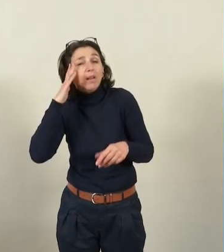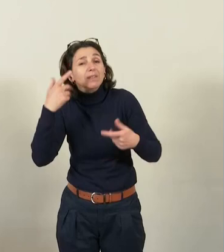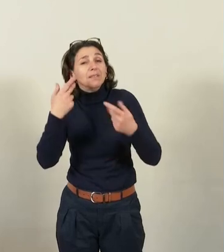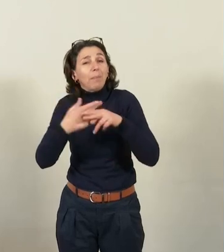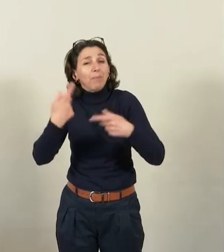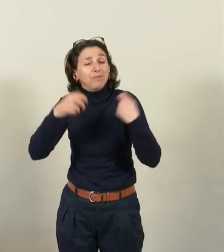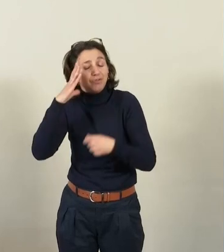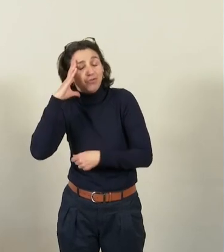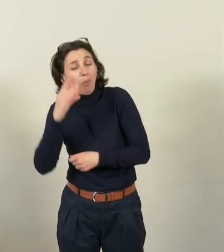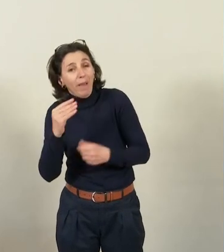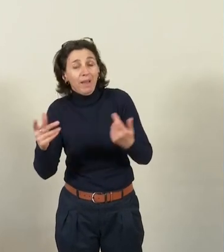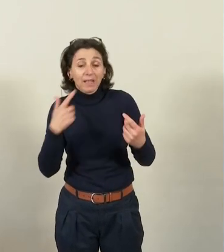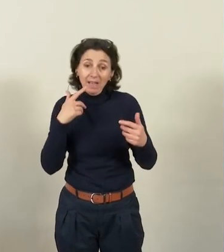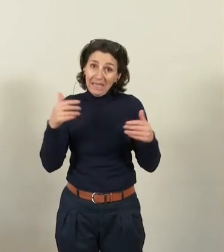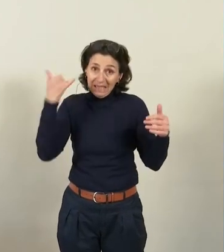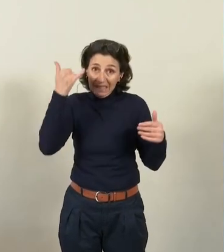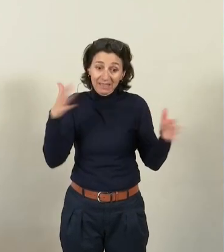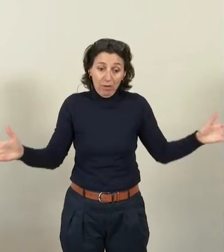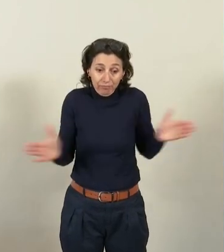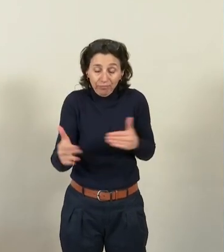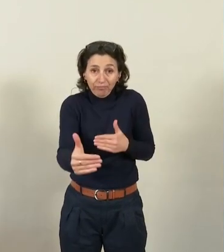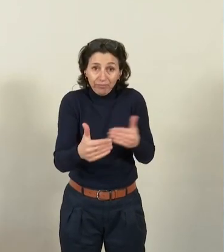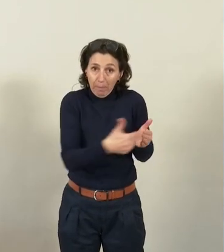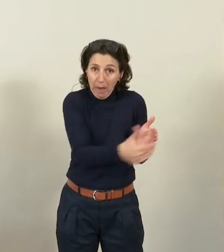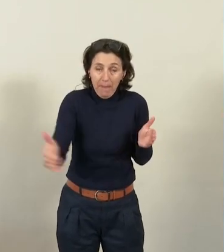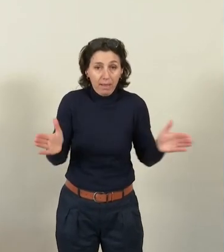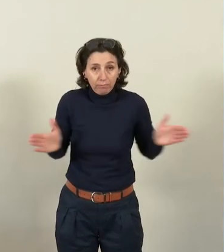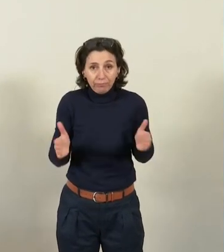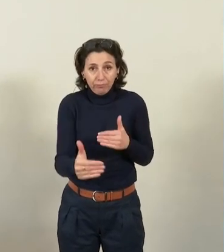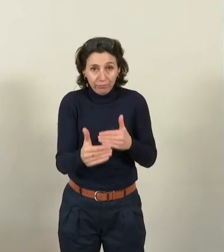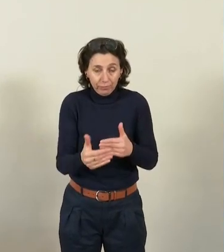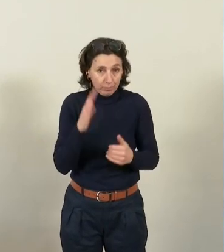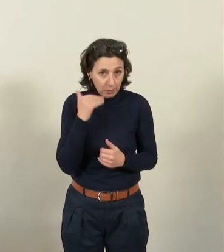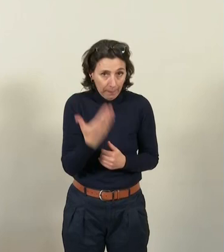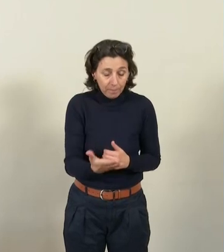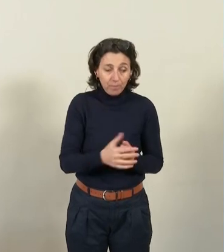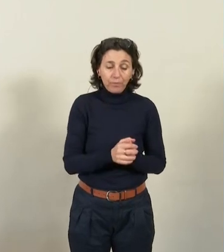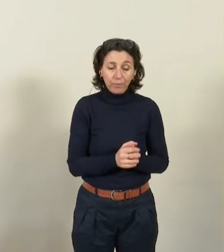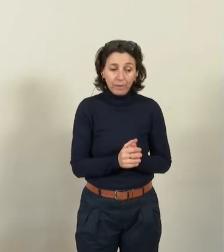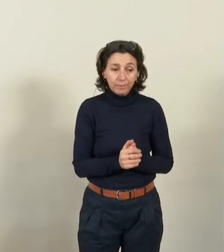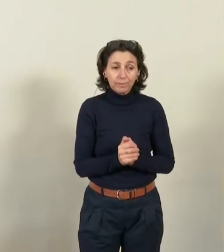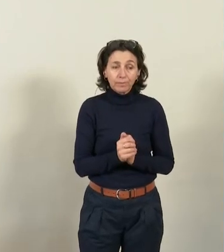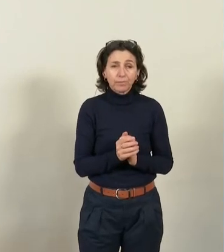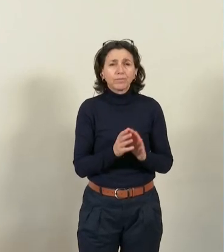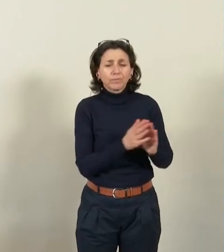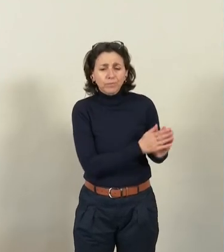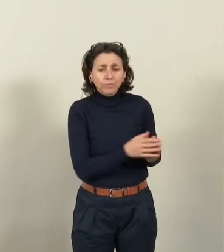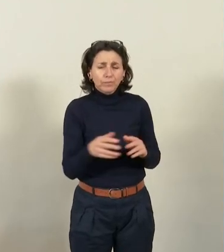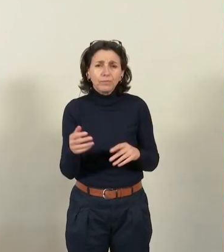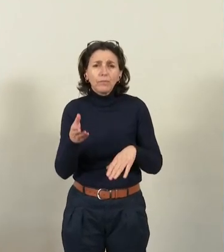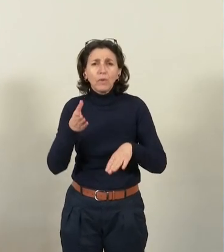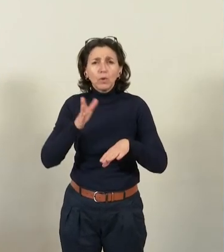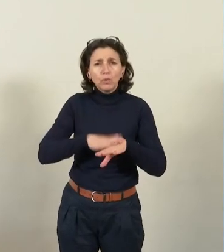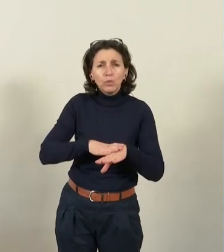périmètre restreint concernant la question de la vacance globale à chaque fois on parle de la